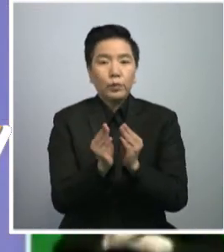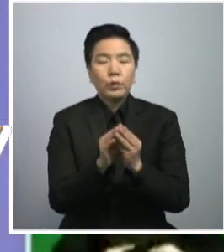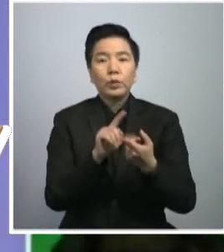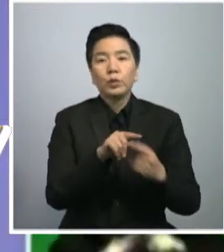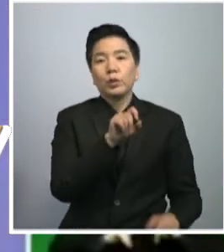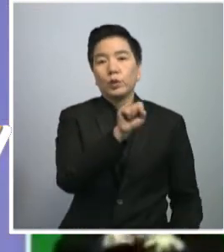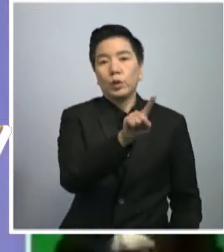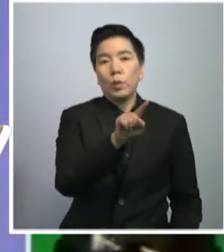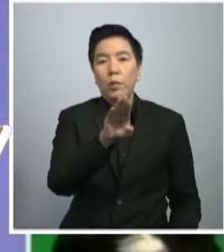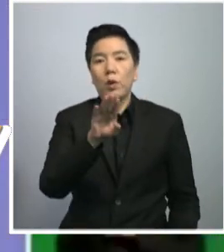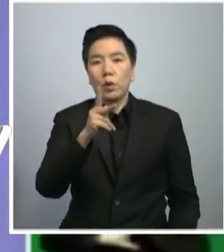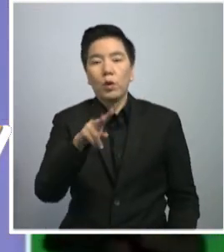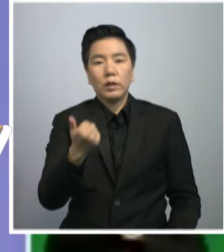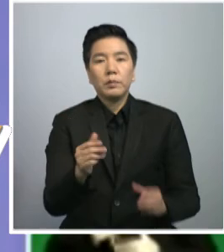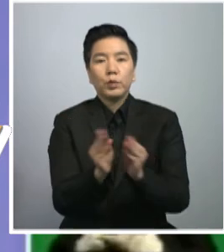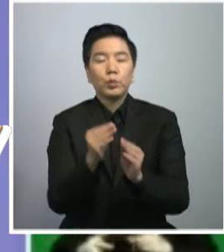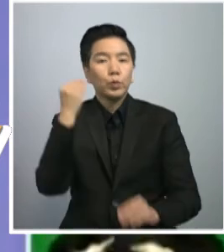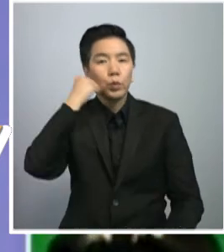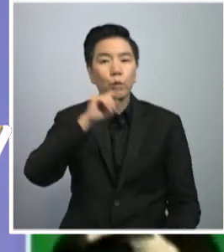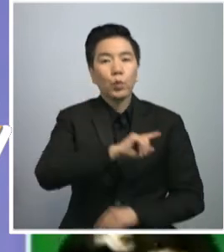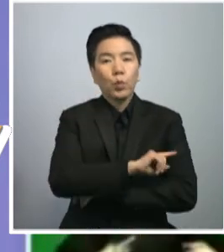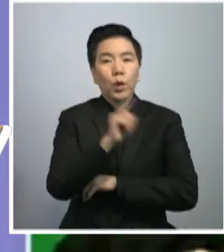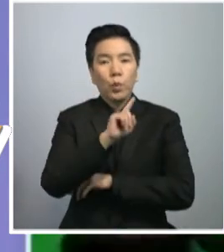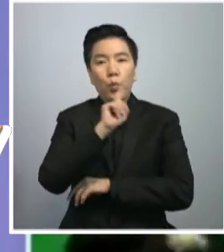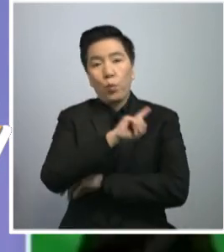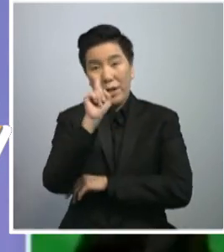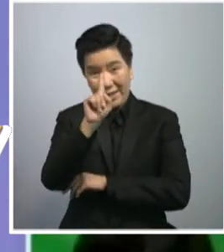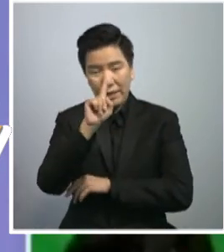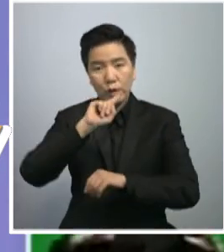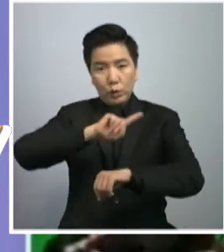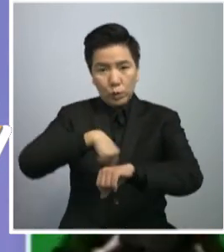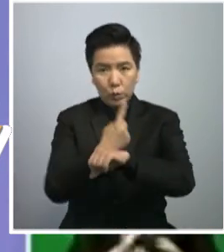คะรวมถึงรัฐมนตรีทุกกระทรวงโดยเน้นถึงโรคระบาดโกวิชนายทีนอีกครั้งทางด้านความมั่นคงจะมีกำลังจากหน่วยทหารเข้ามาช่วยเหลือประชาชนทั้งแจกหน้ากากอนามัยการมอบเครื่องช่วยหายใจส่วนการประชุมของส.ป.ก.จะมีการประชุมทุกวันครับวันละ 1